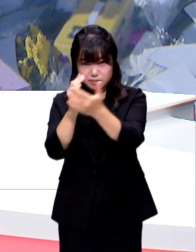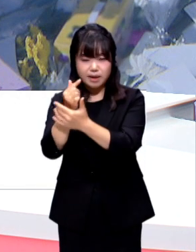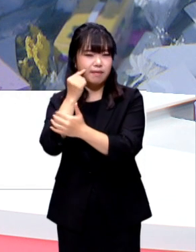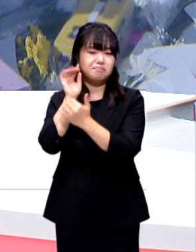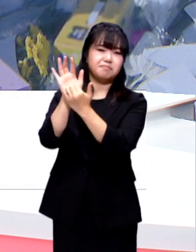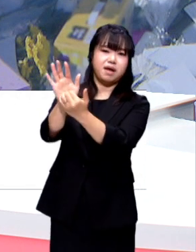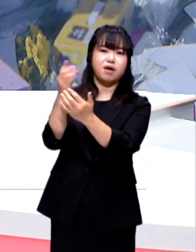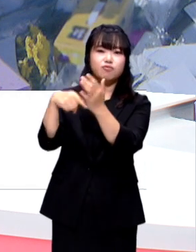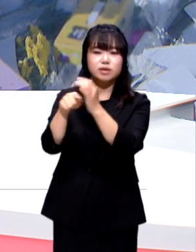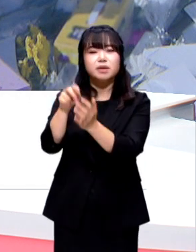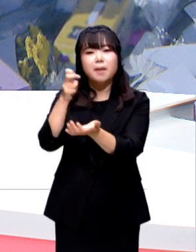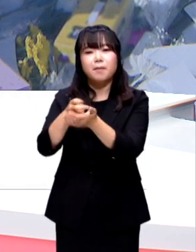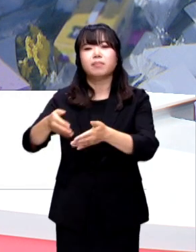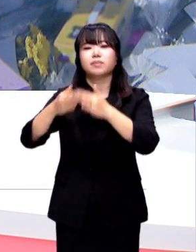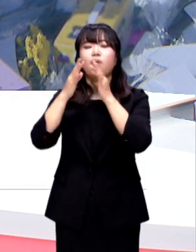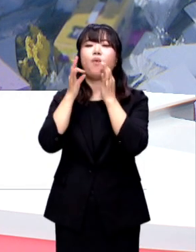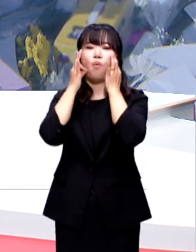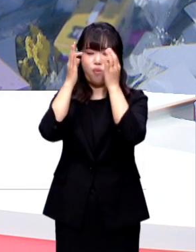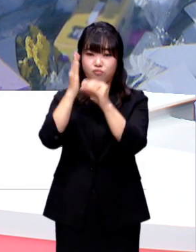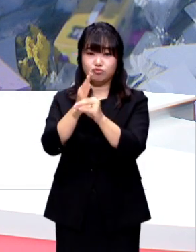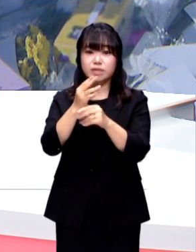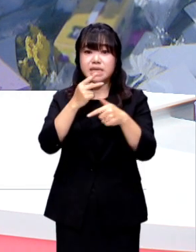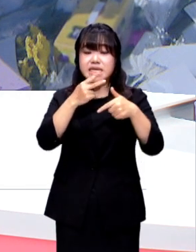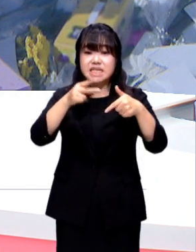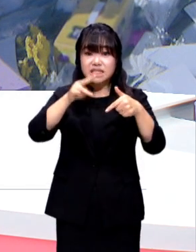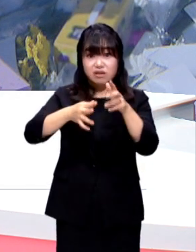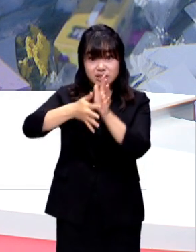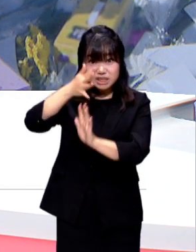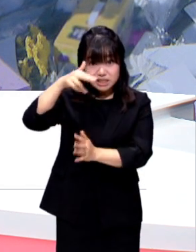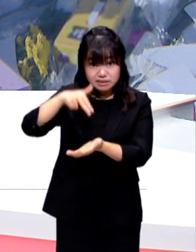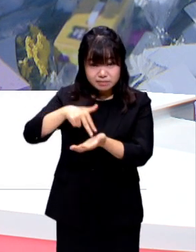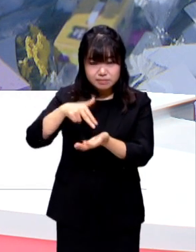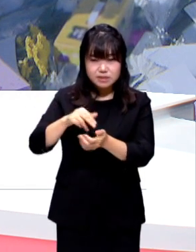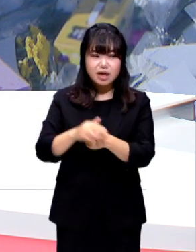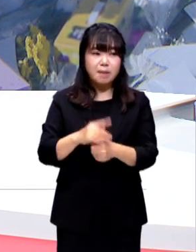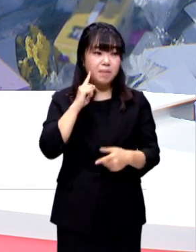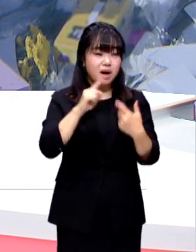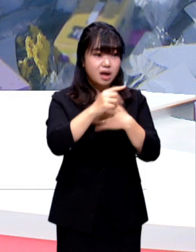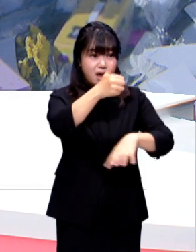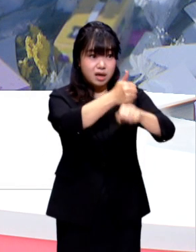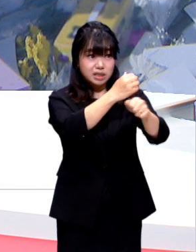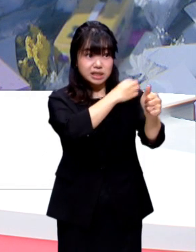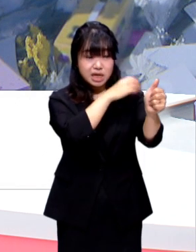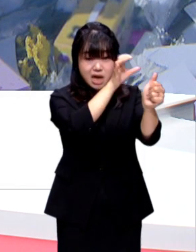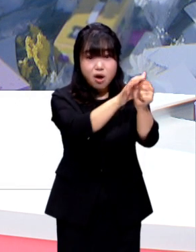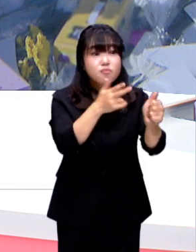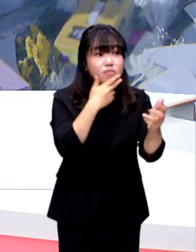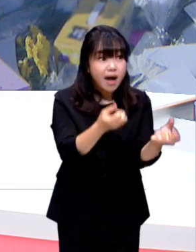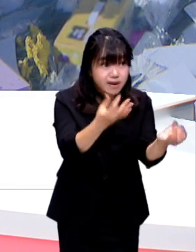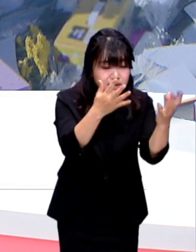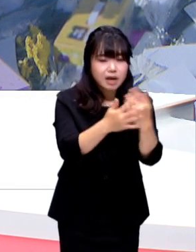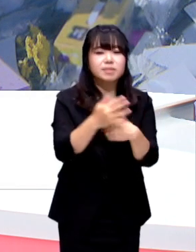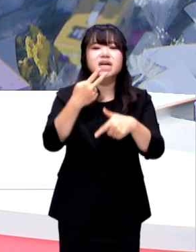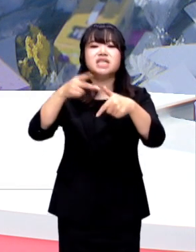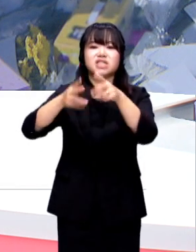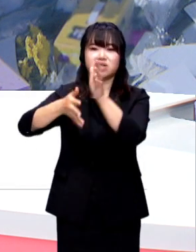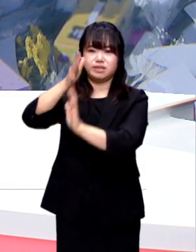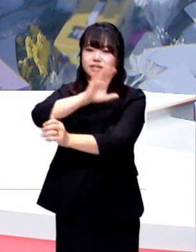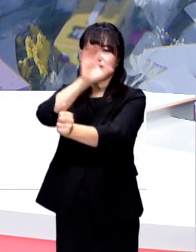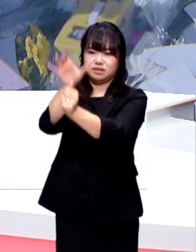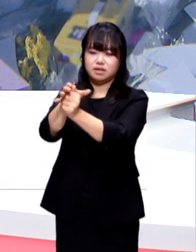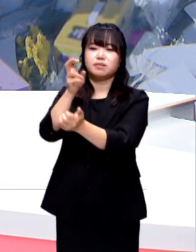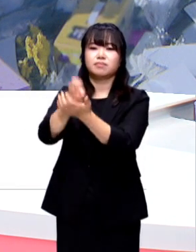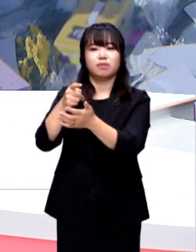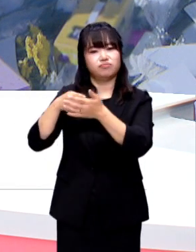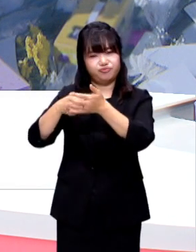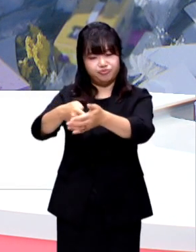조례 개정에 나섰는데요. 인천시의회도 주최가 없는 행사의 경우 인천시가 안전관리를 하도록 조례